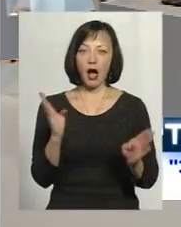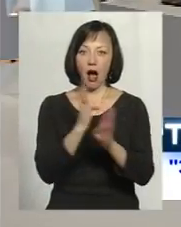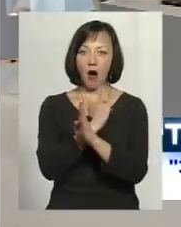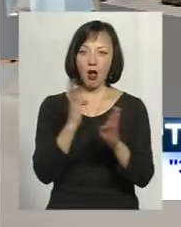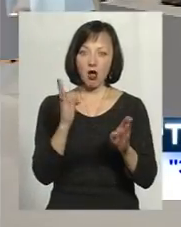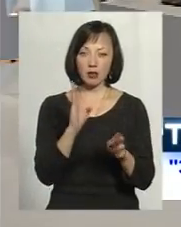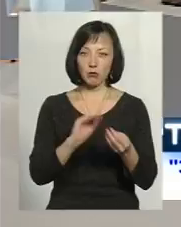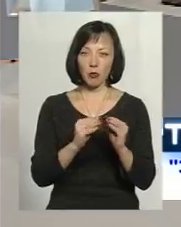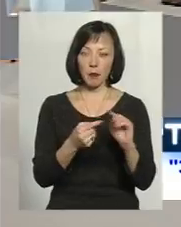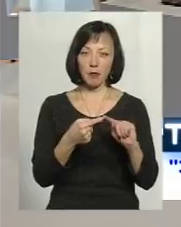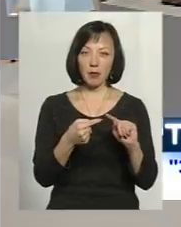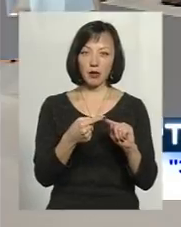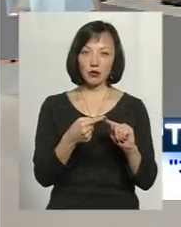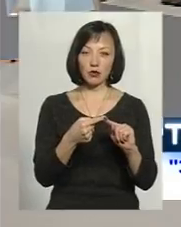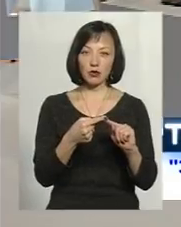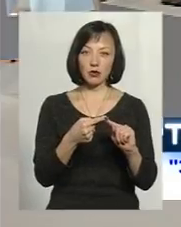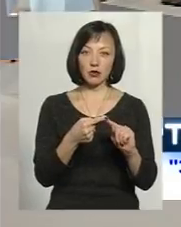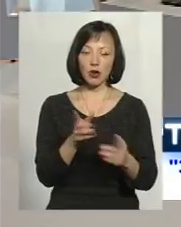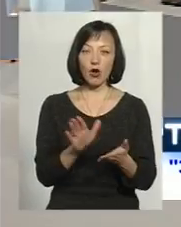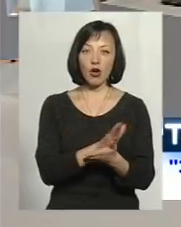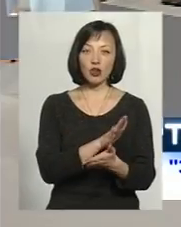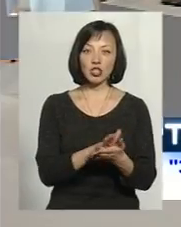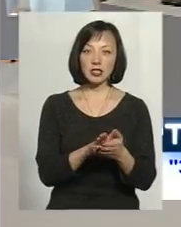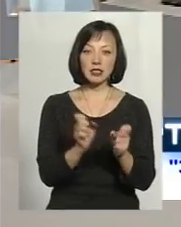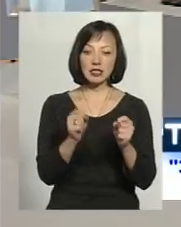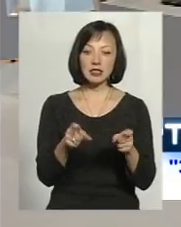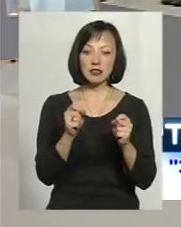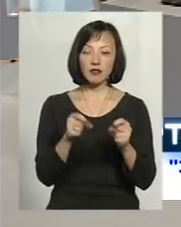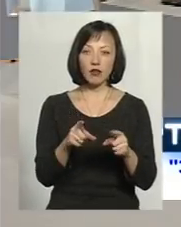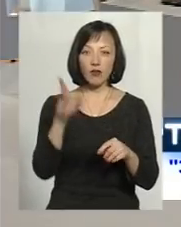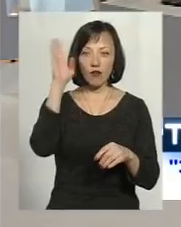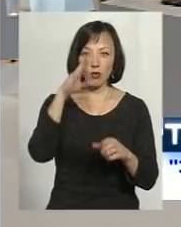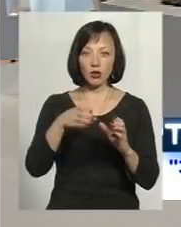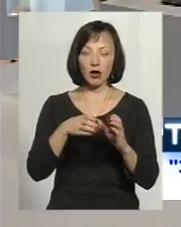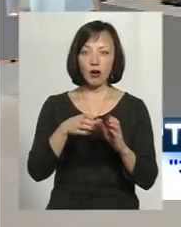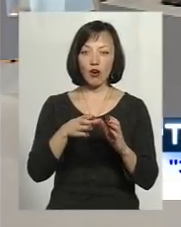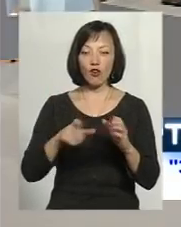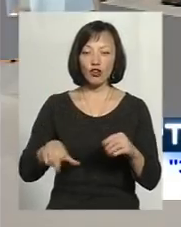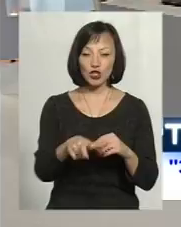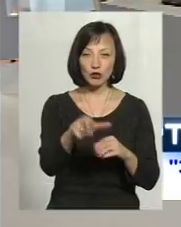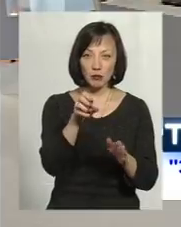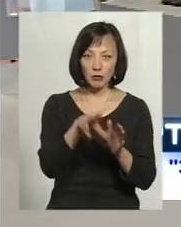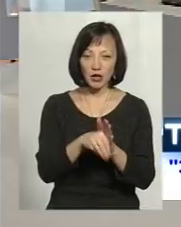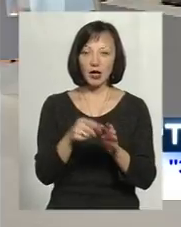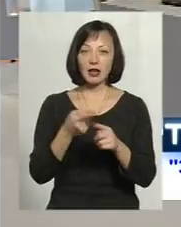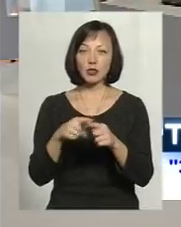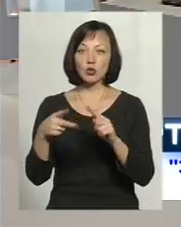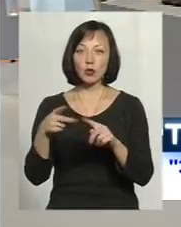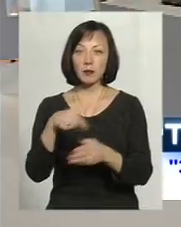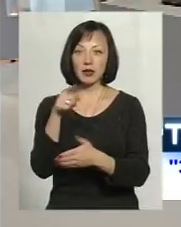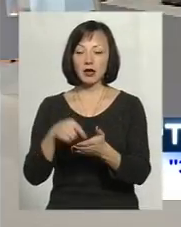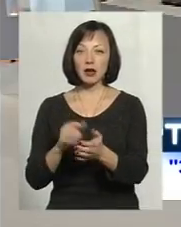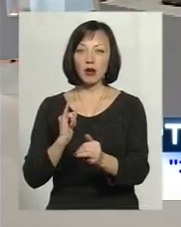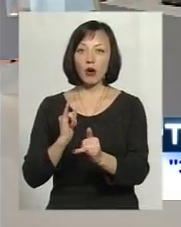Перше, це очистка зливових вод, які потрапляють в Південний Буг і його забруднюють. Друге питання – це питання поводження